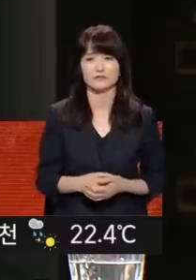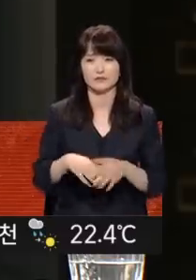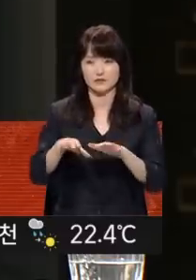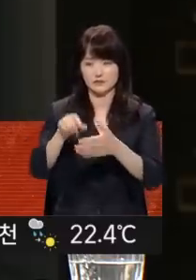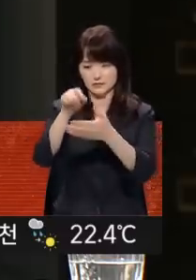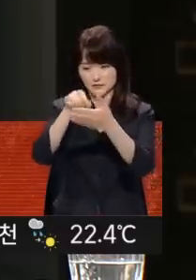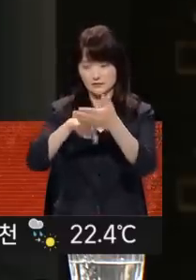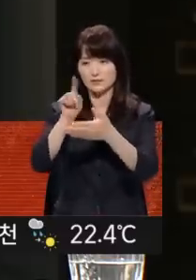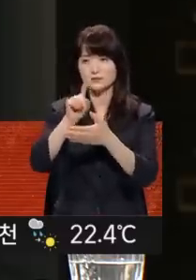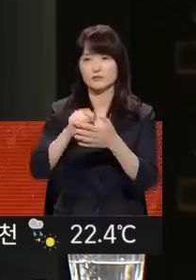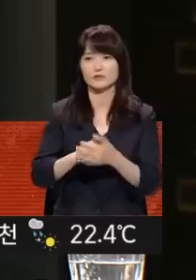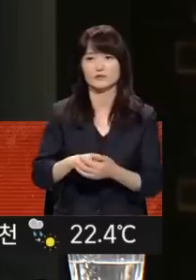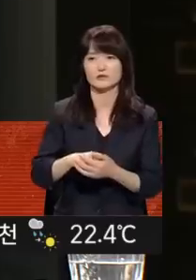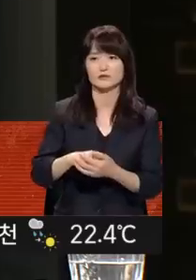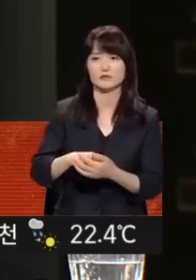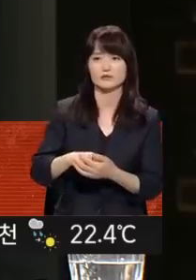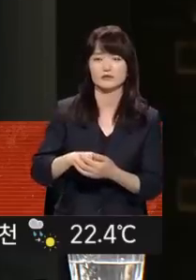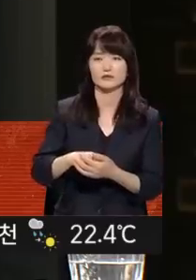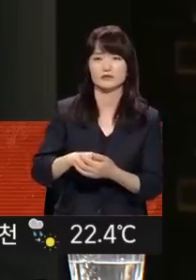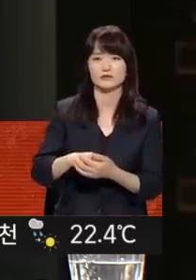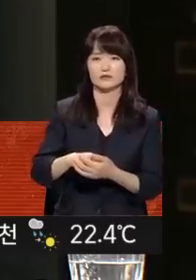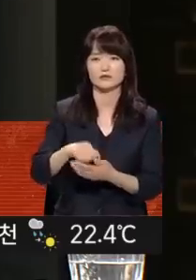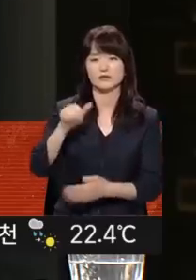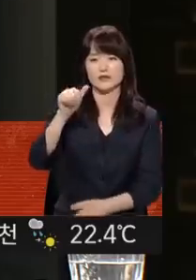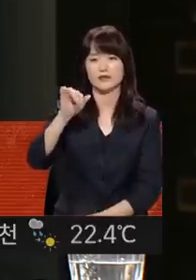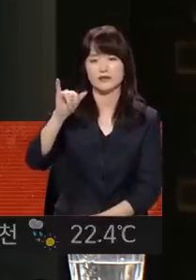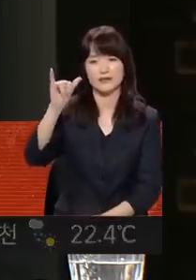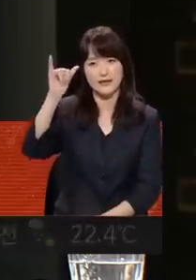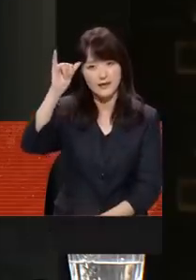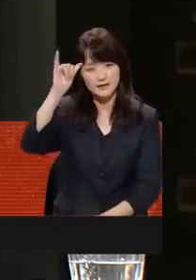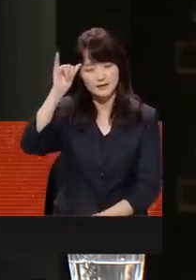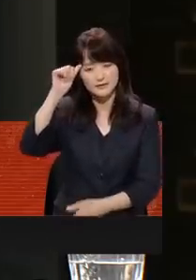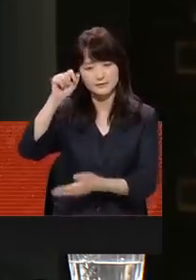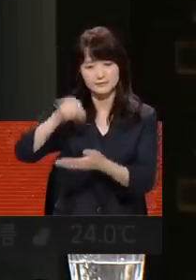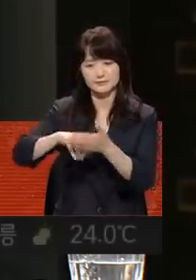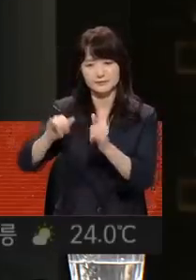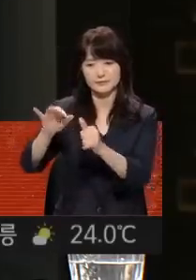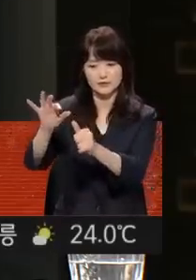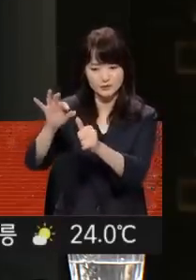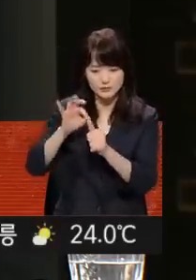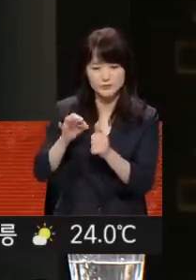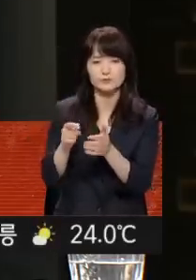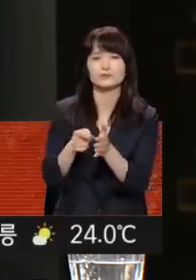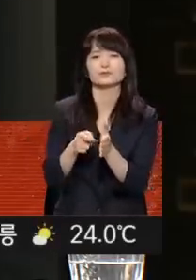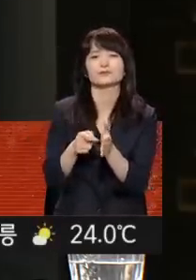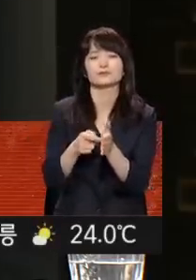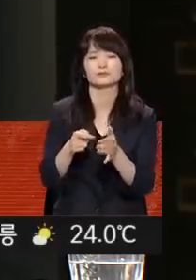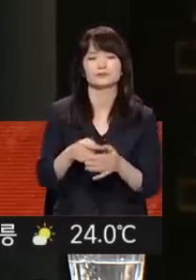보면 AI 판사 도입이 시급합니다 다 그러고 계세요 자 지금부터